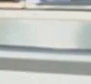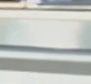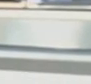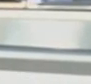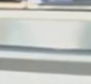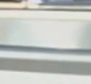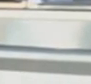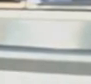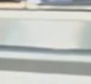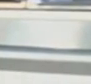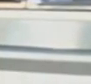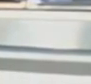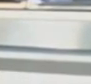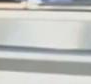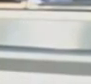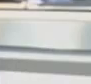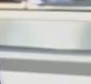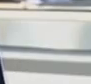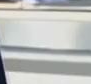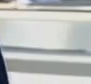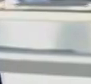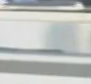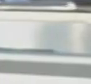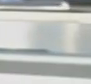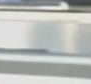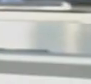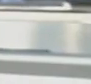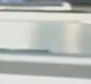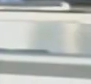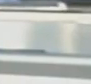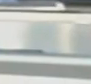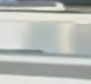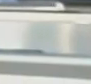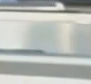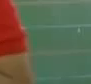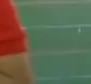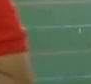pamalit na vote counting machine sa pumaliang makina. May live report si JP Sorian. JP.